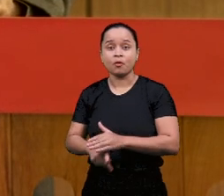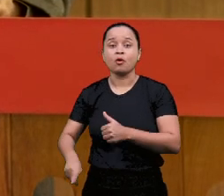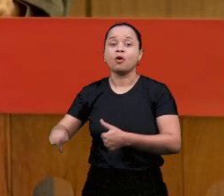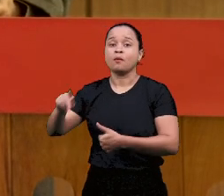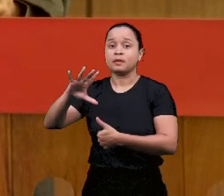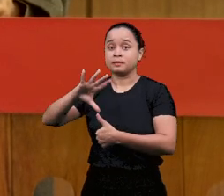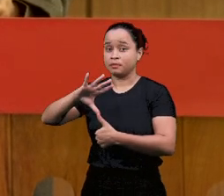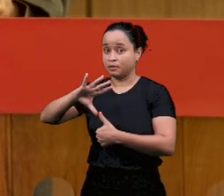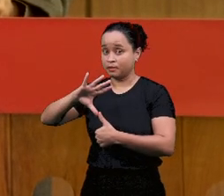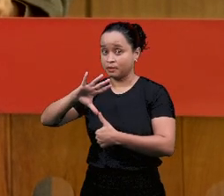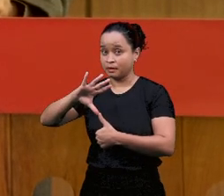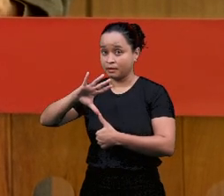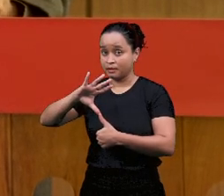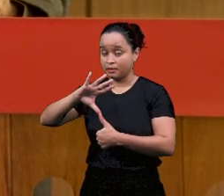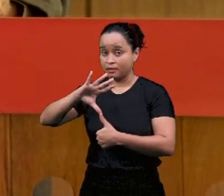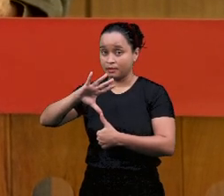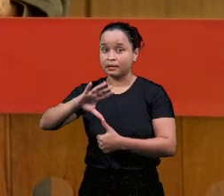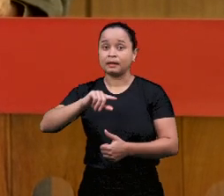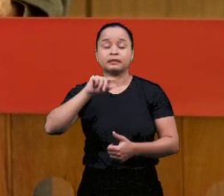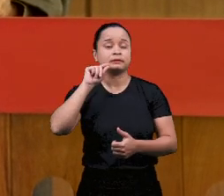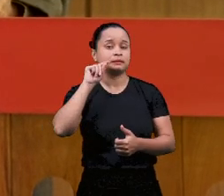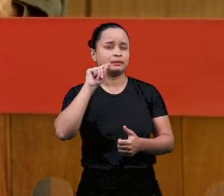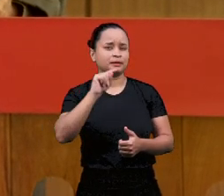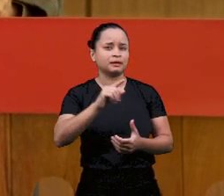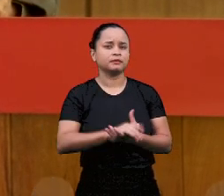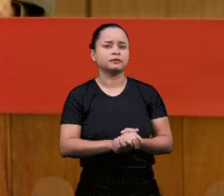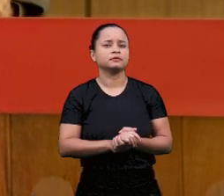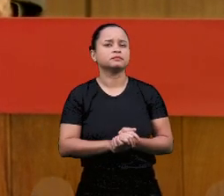de Hartford,